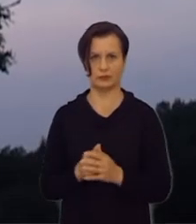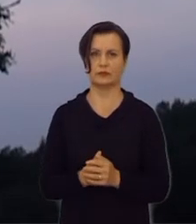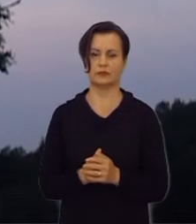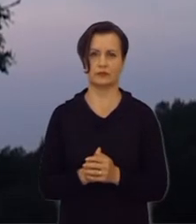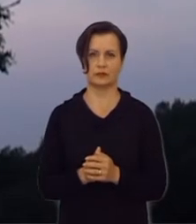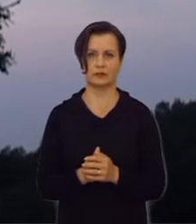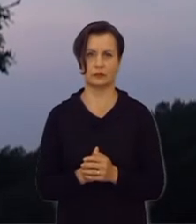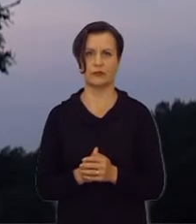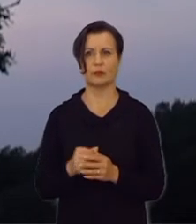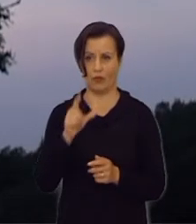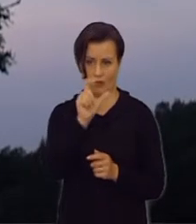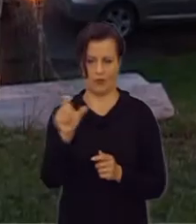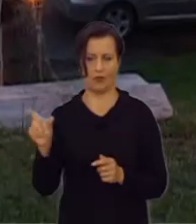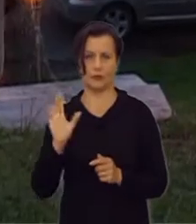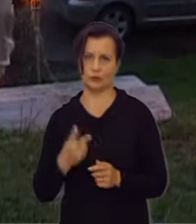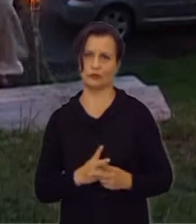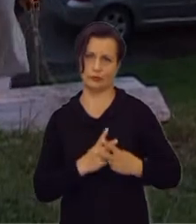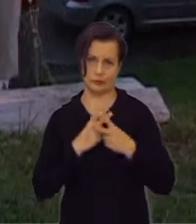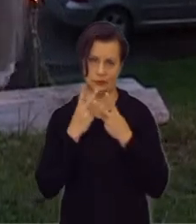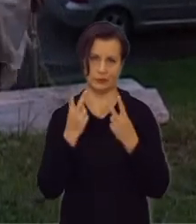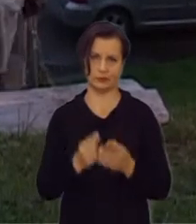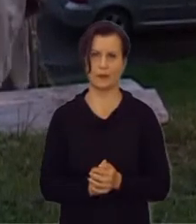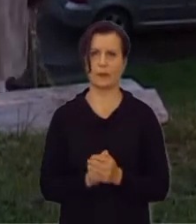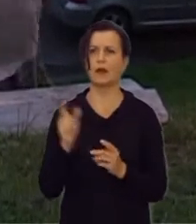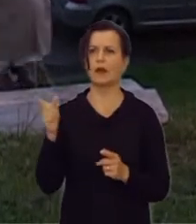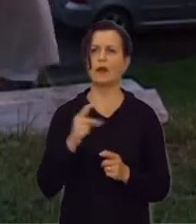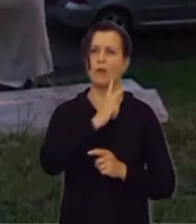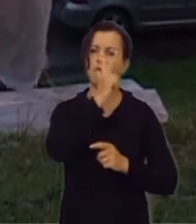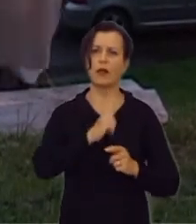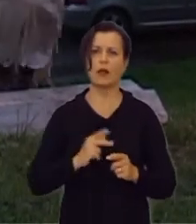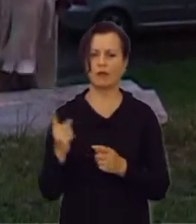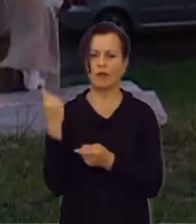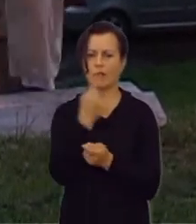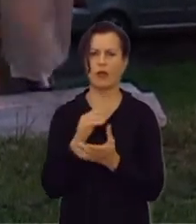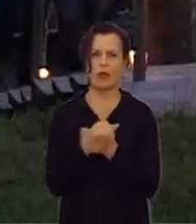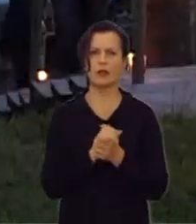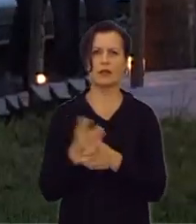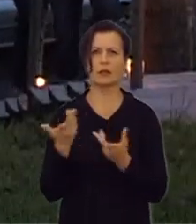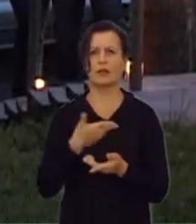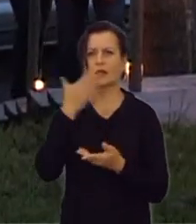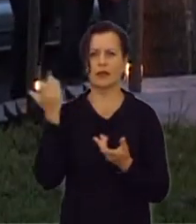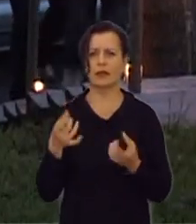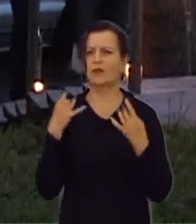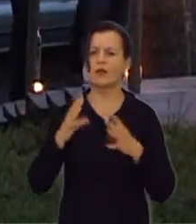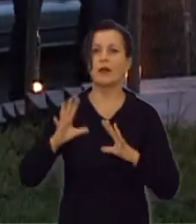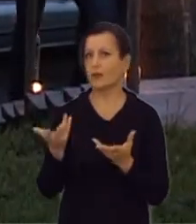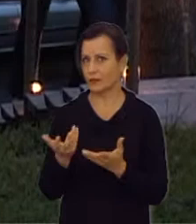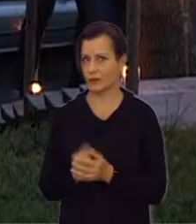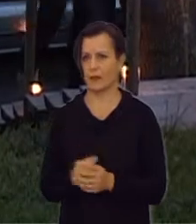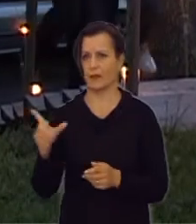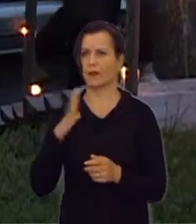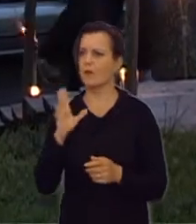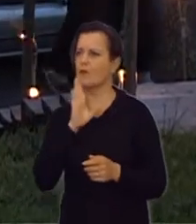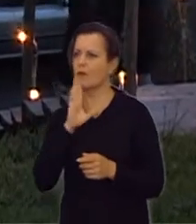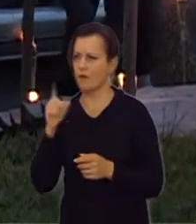piliakalnio, tai tie džiaugsis. Kaip švesit Baltų vienybės dieną? Mes atradom labai nuostabią moterį Daivą Šeškauskaitę,